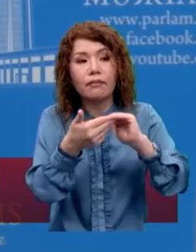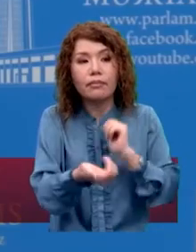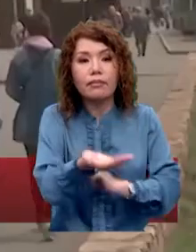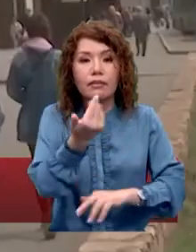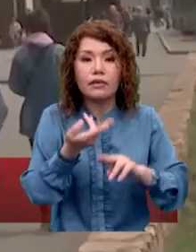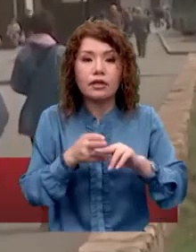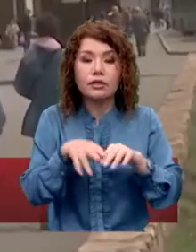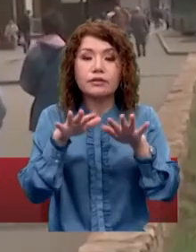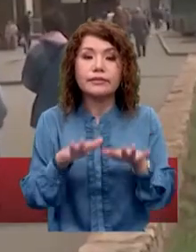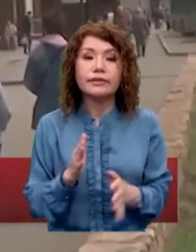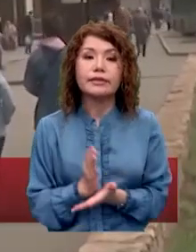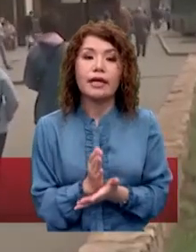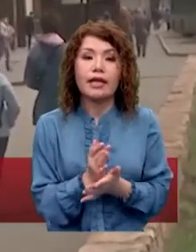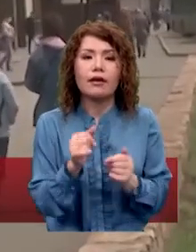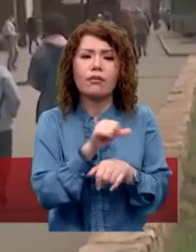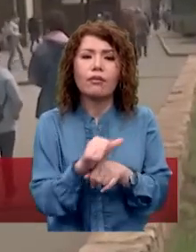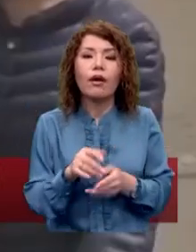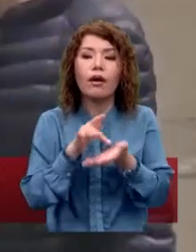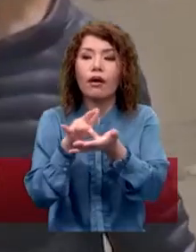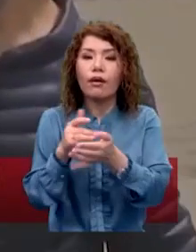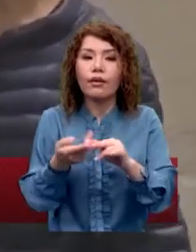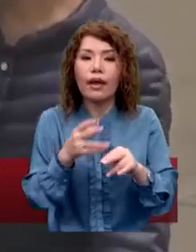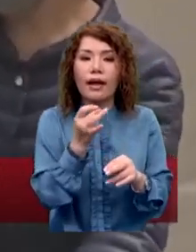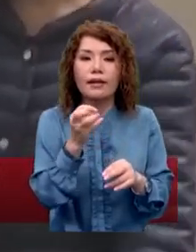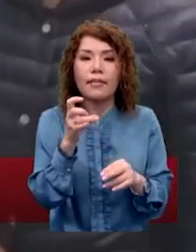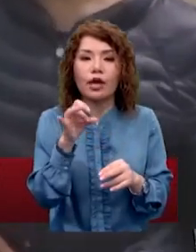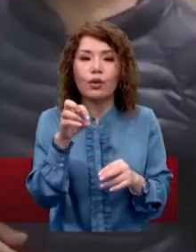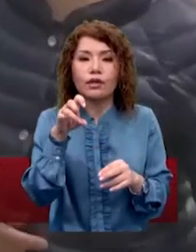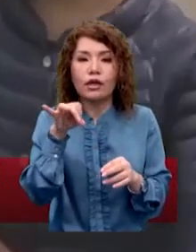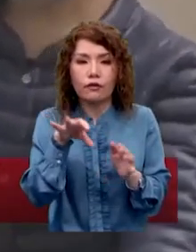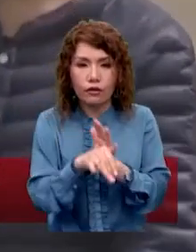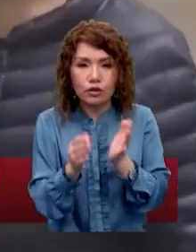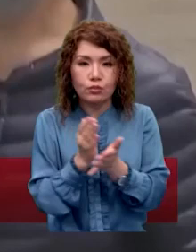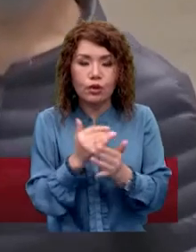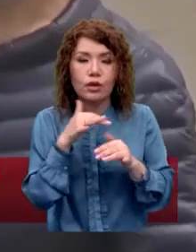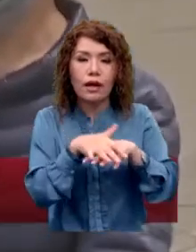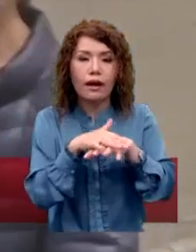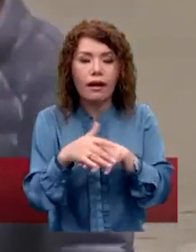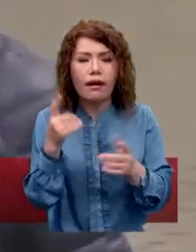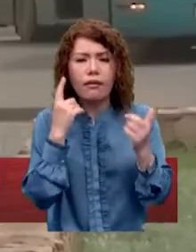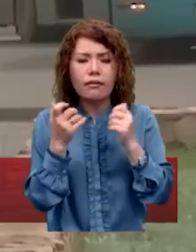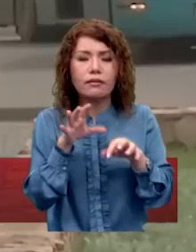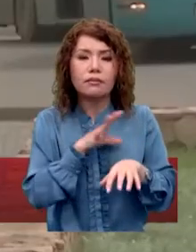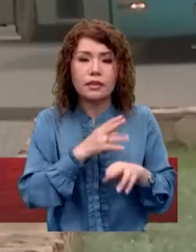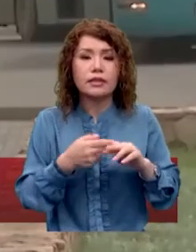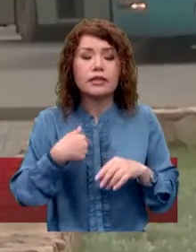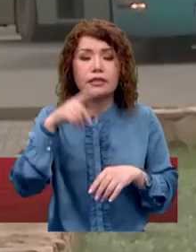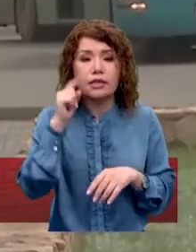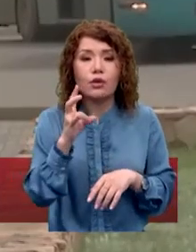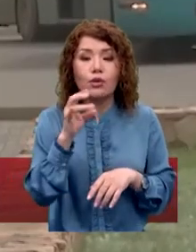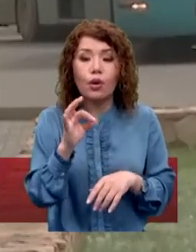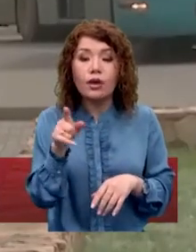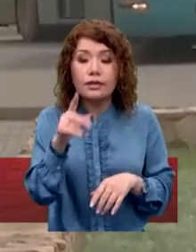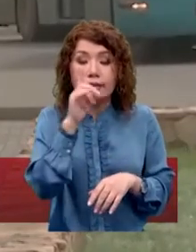келді. Өңірлерге жиі шығамын деген Әлібек Қуантыров халықтың мұқтажынан хабардар екенін алға тартты. Бірақ